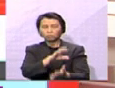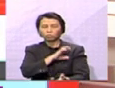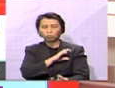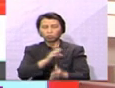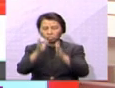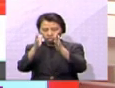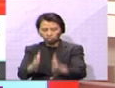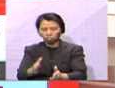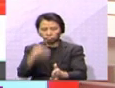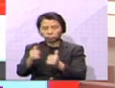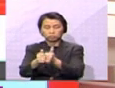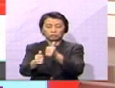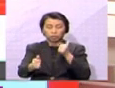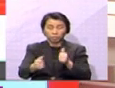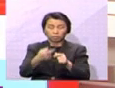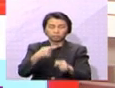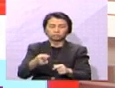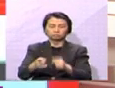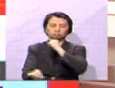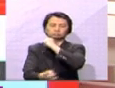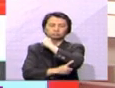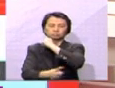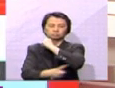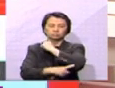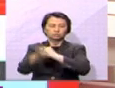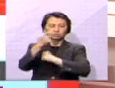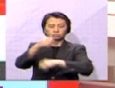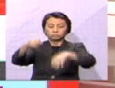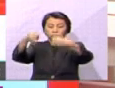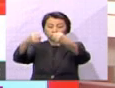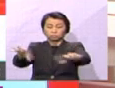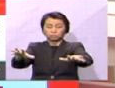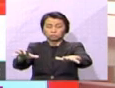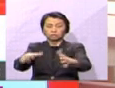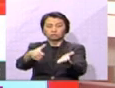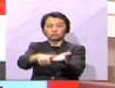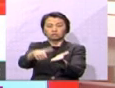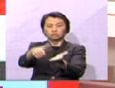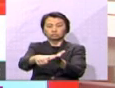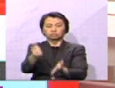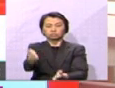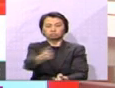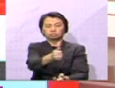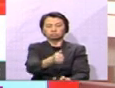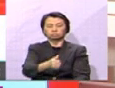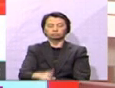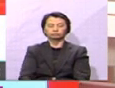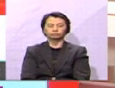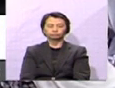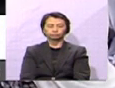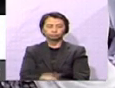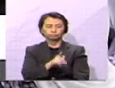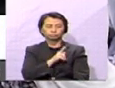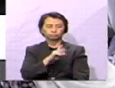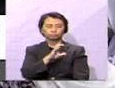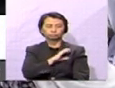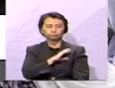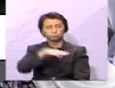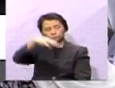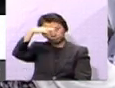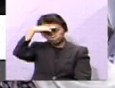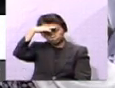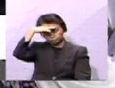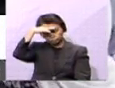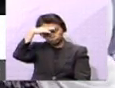mangsa bagi mengelak daripada dikenakan kompaun akibat kehilangan KAD pengenalan diri my ketua polis Johor Datuk Mohamad Khalil